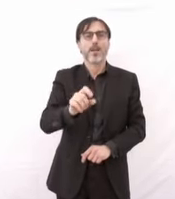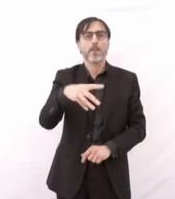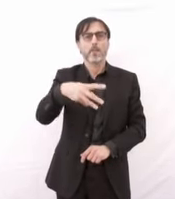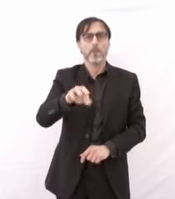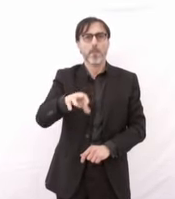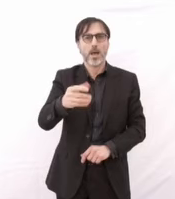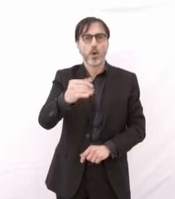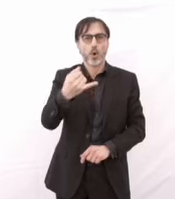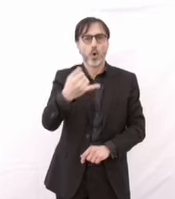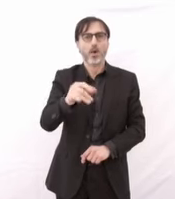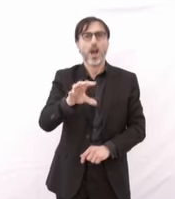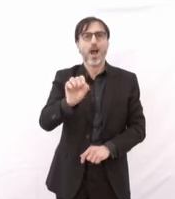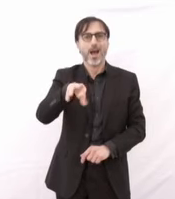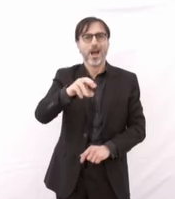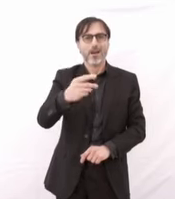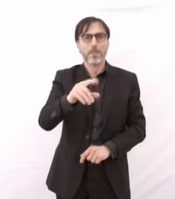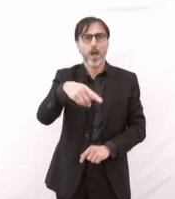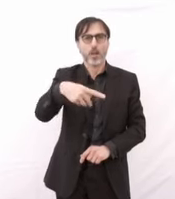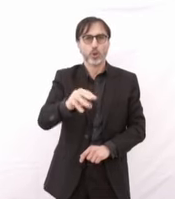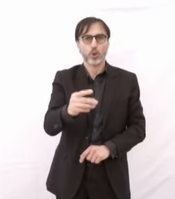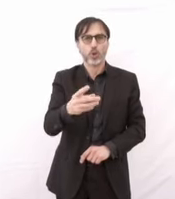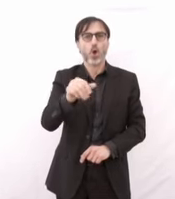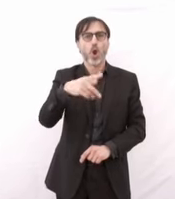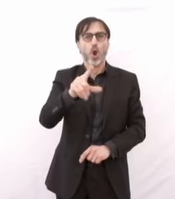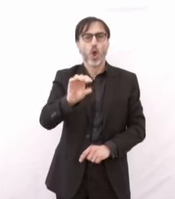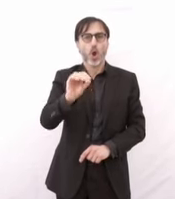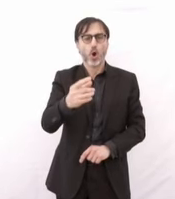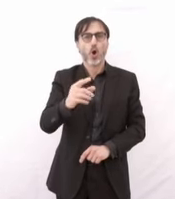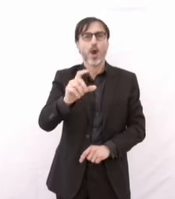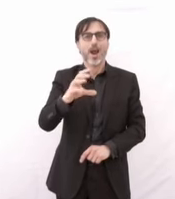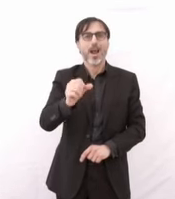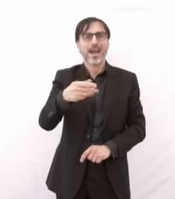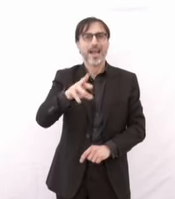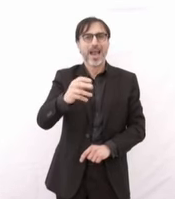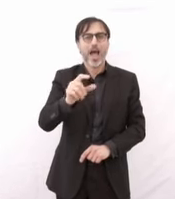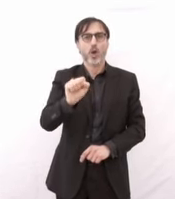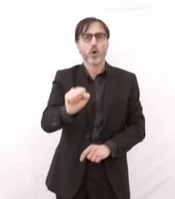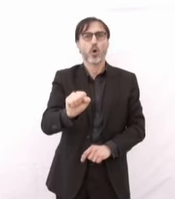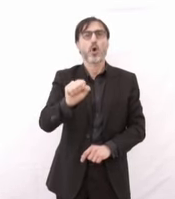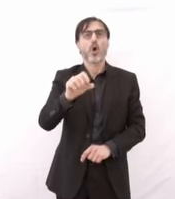Loddo, Sergio Mancini, Carlo Antonio Cubusa,